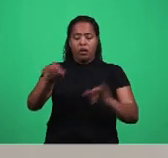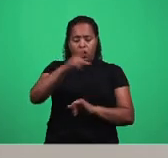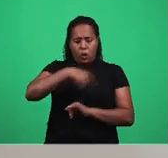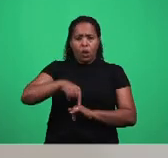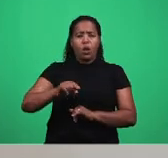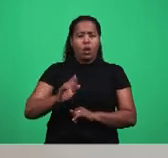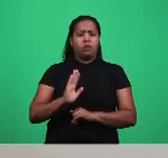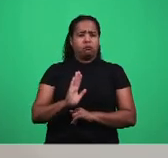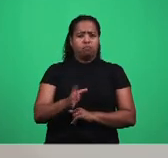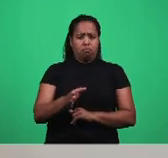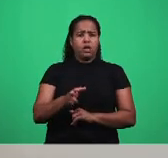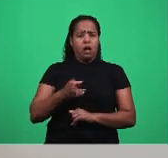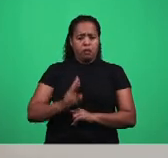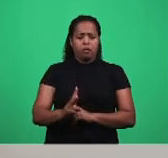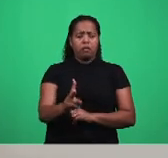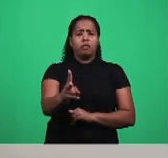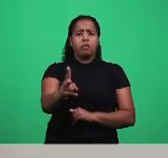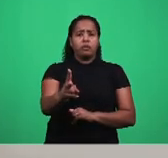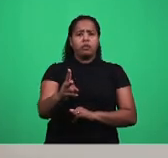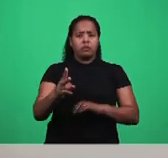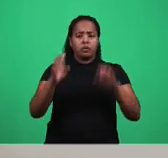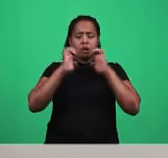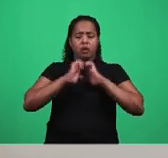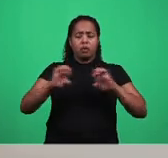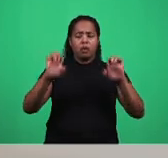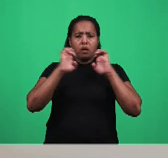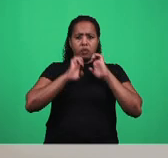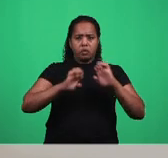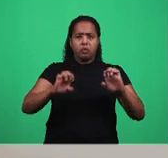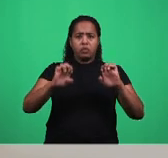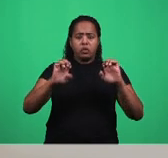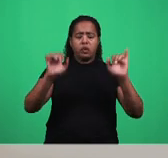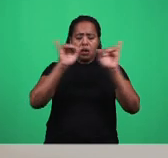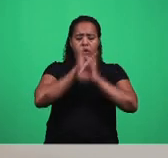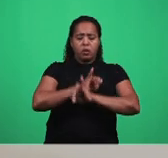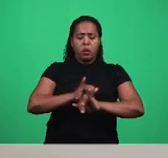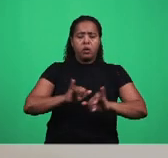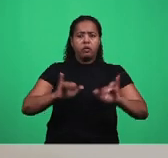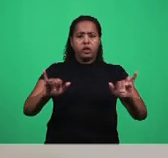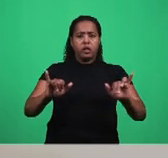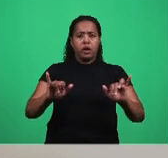faisons, nous allons continuer à le faire, mais comme